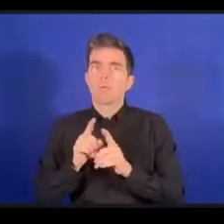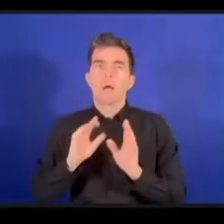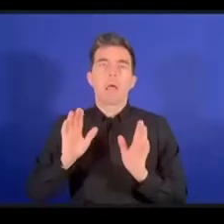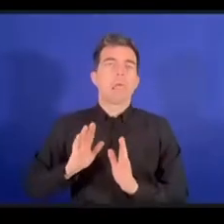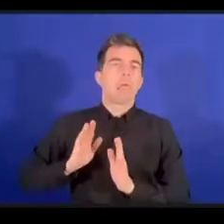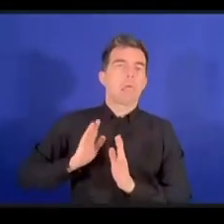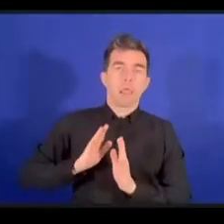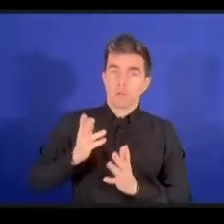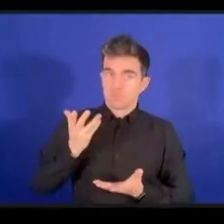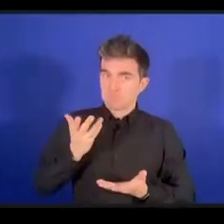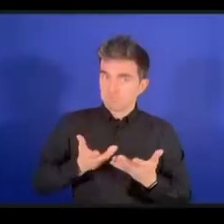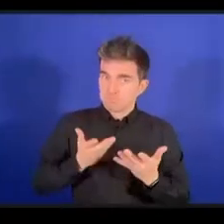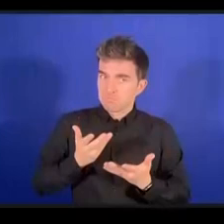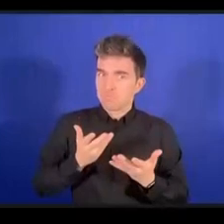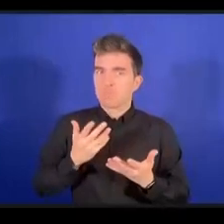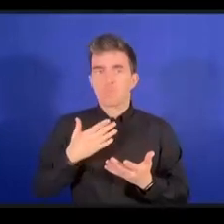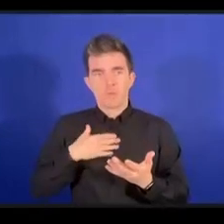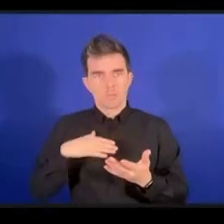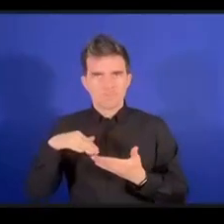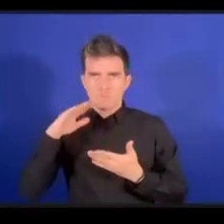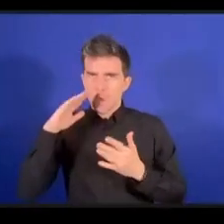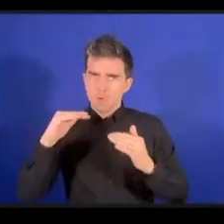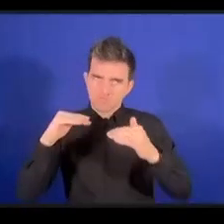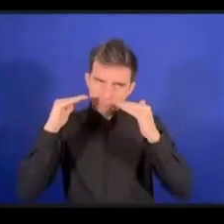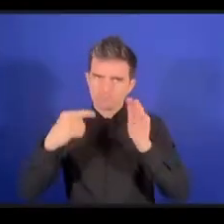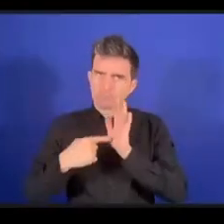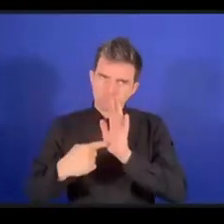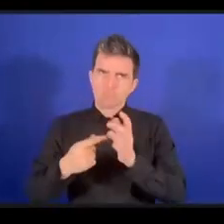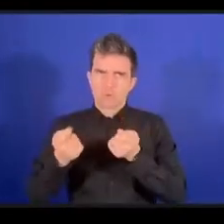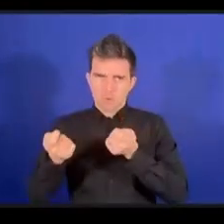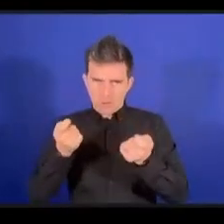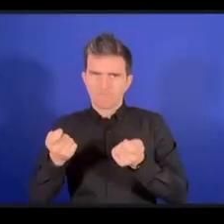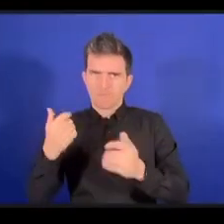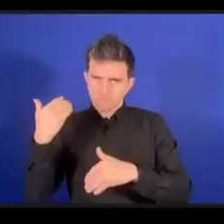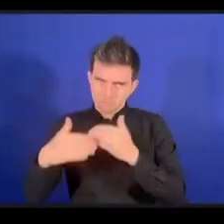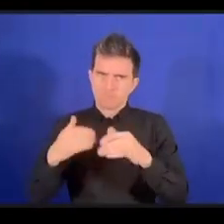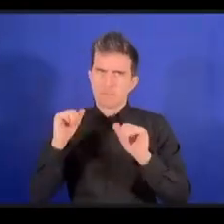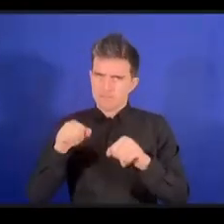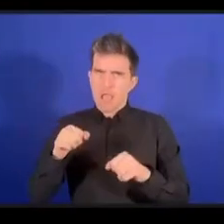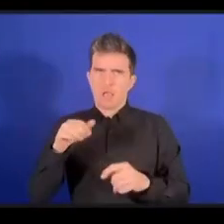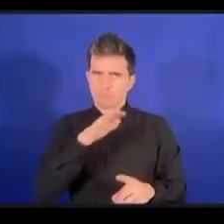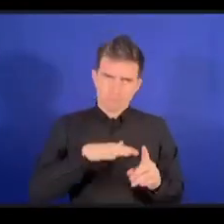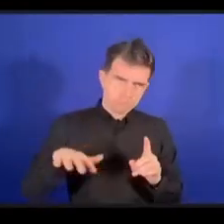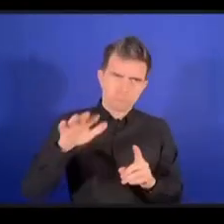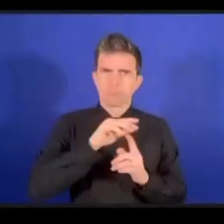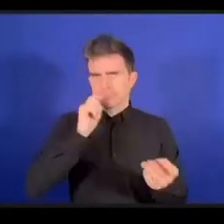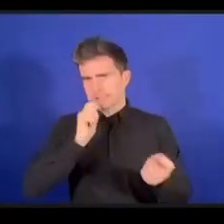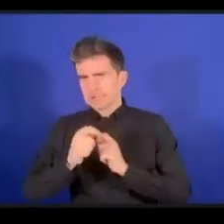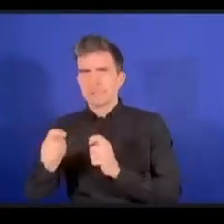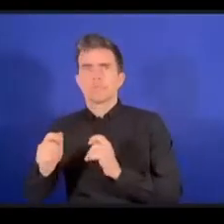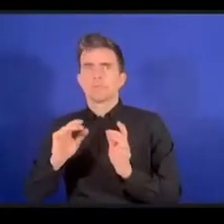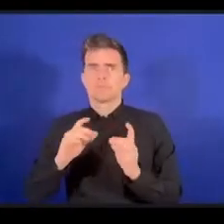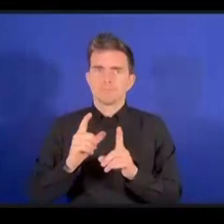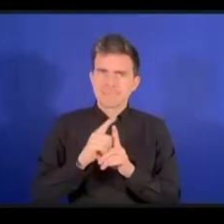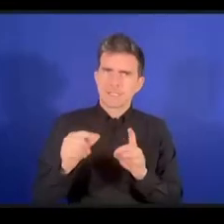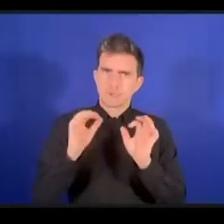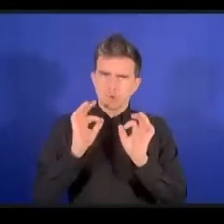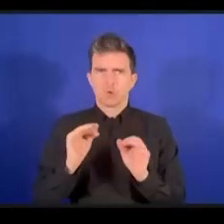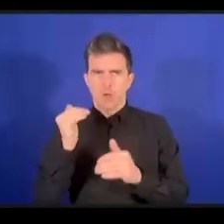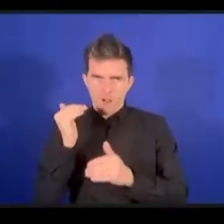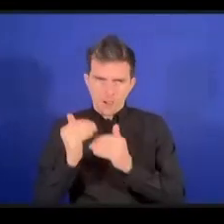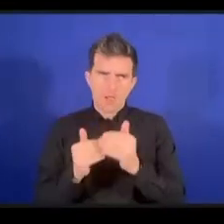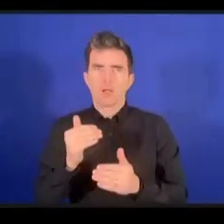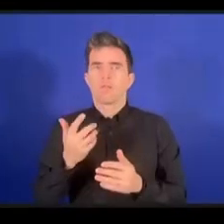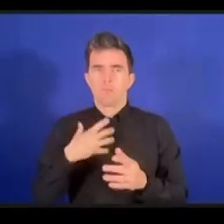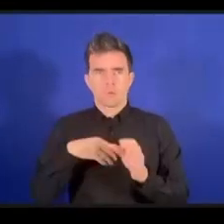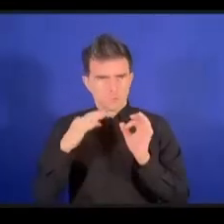的一个框架，就是来管所有的这个数据化的这样